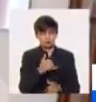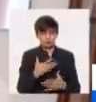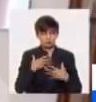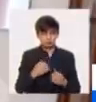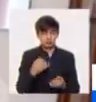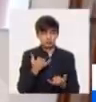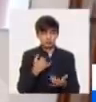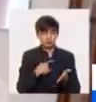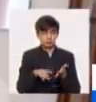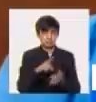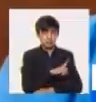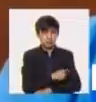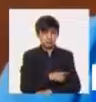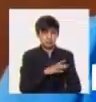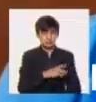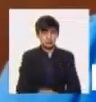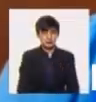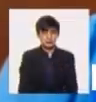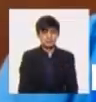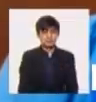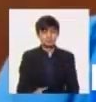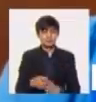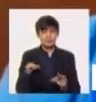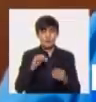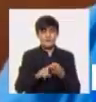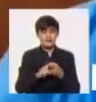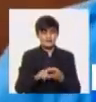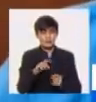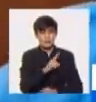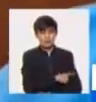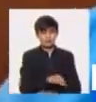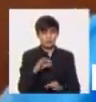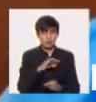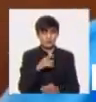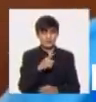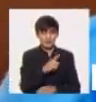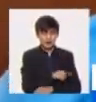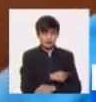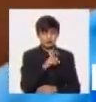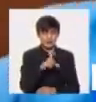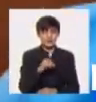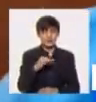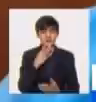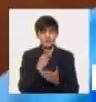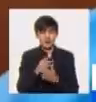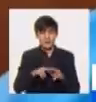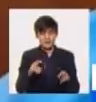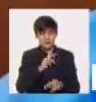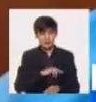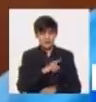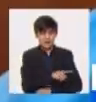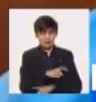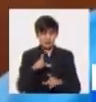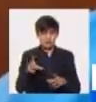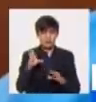міне ауруханадан шықты. Жұқпалы аурулар ауруханасының дәрігерлеріне, өзіңізге, әріптестеріңізге қазіргіде ел басына күн